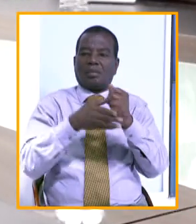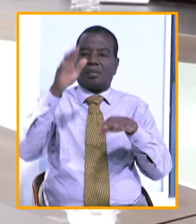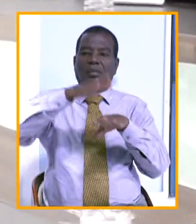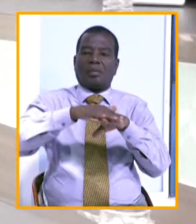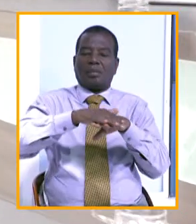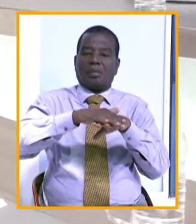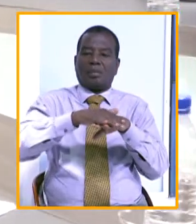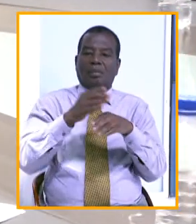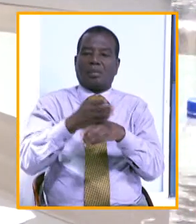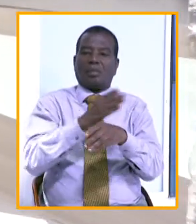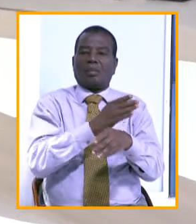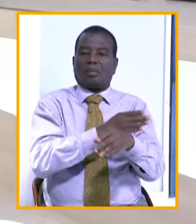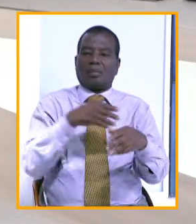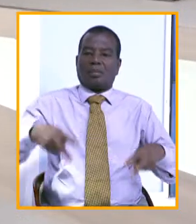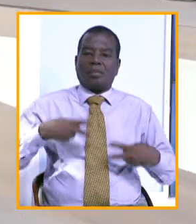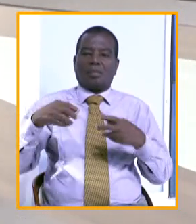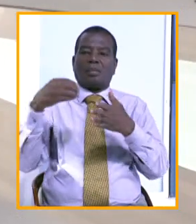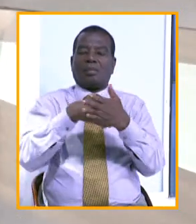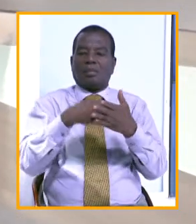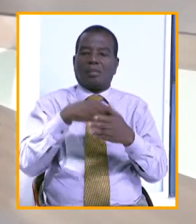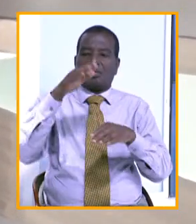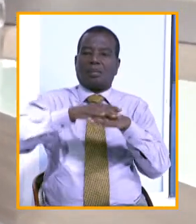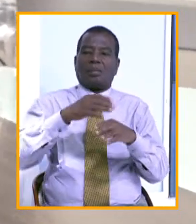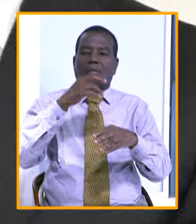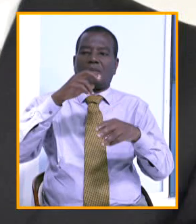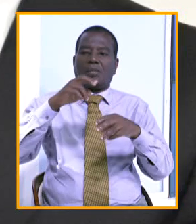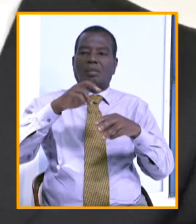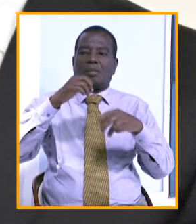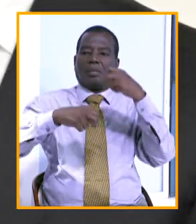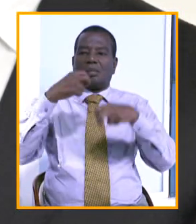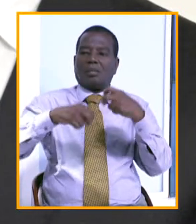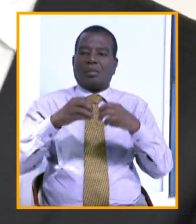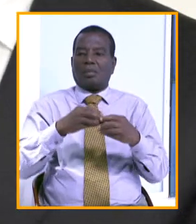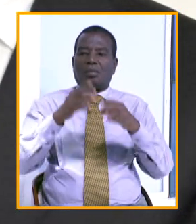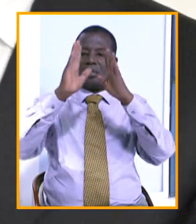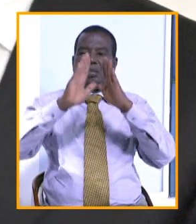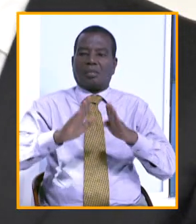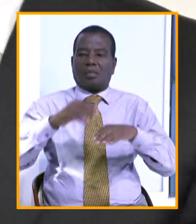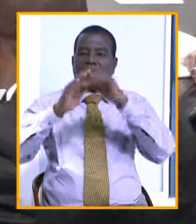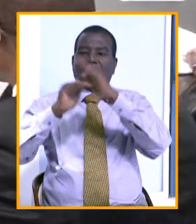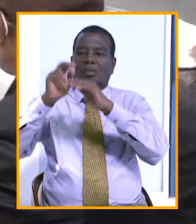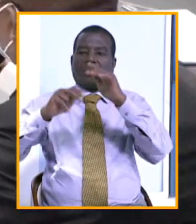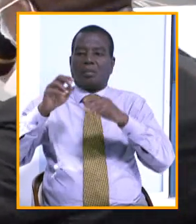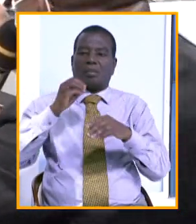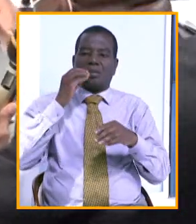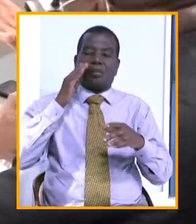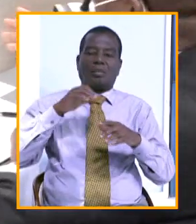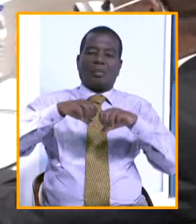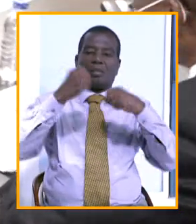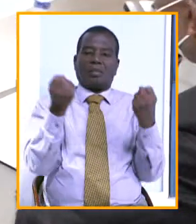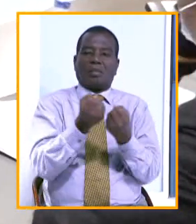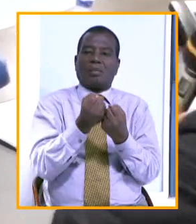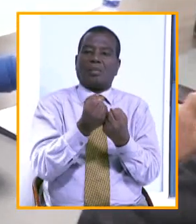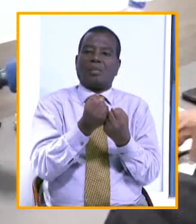sur le développement de villes nouvelles, sur les questions d'urbanisme, sur les questions de construction de logements sociaux,